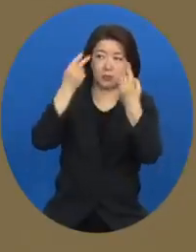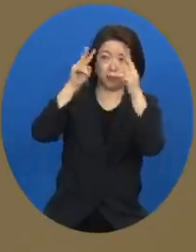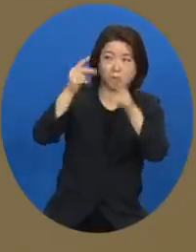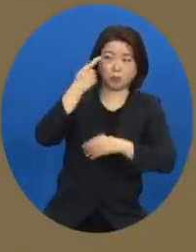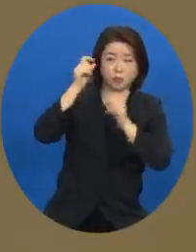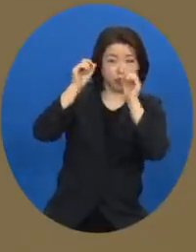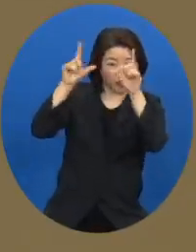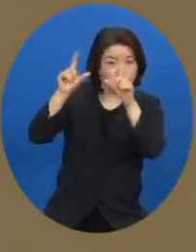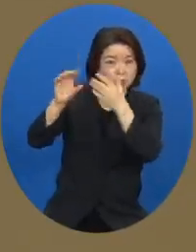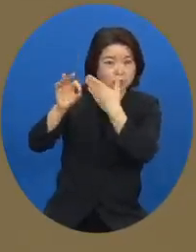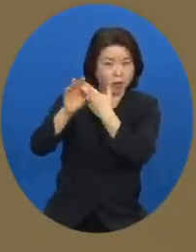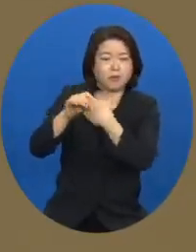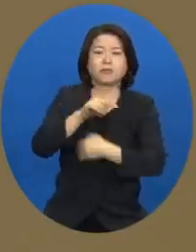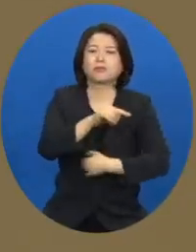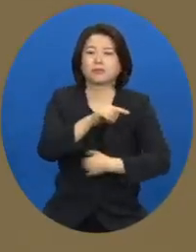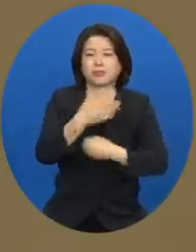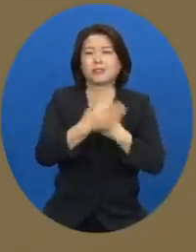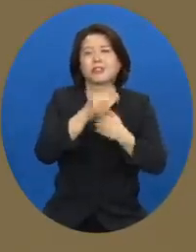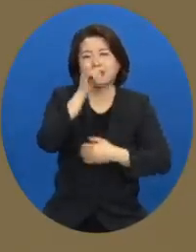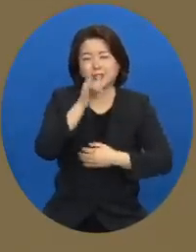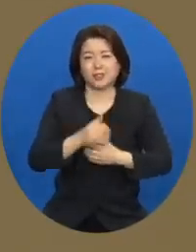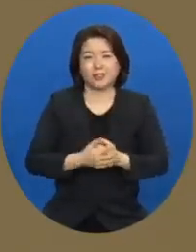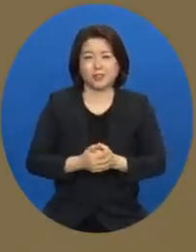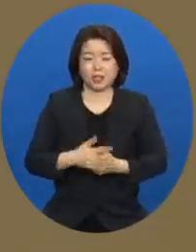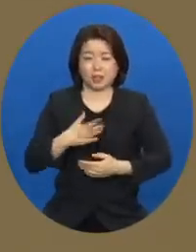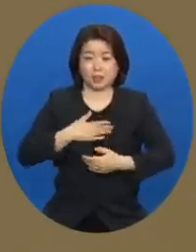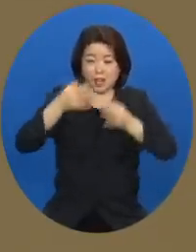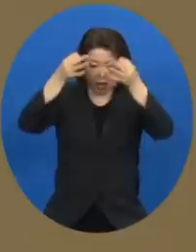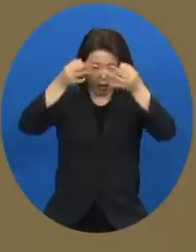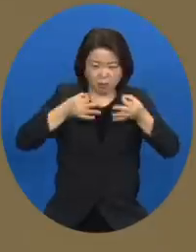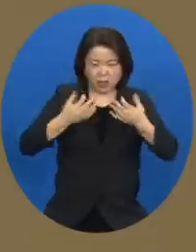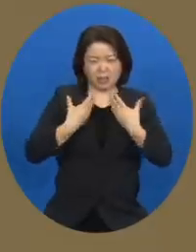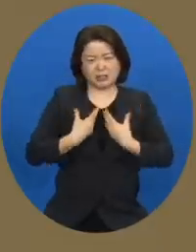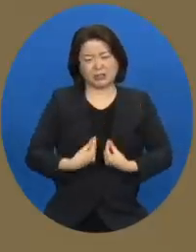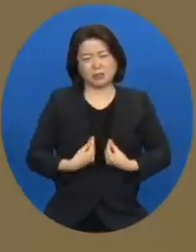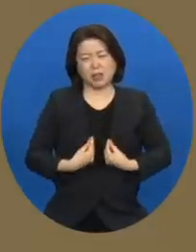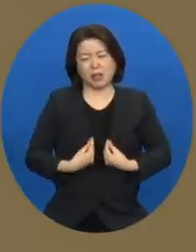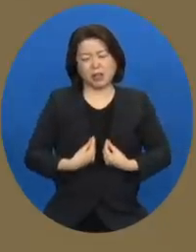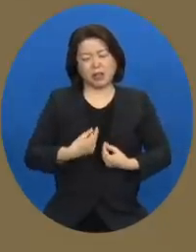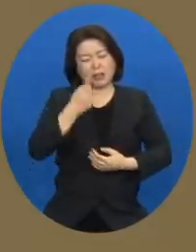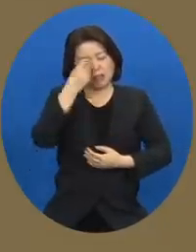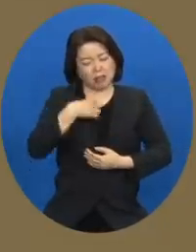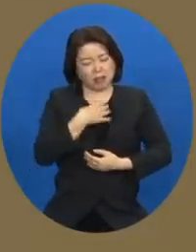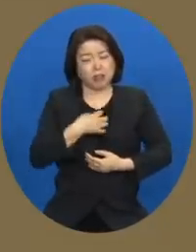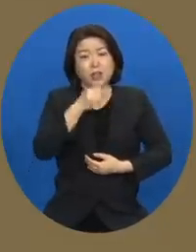되면 나를 보면 실망하고 좌절하고 슬플 뿐이지만